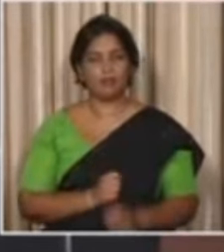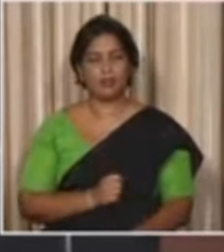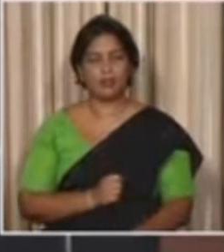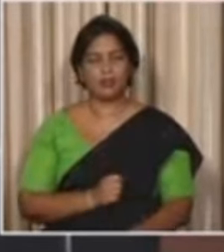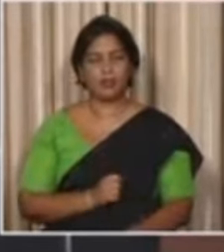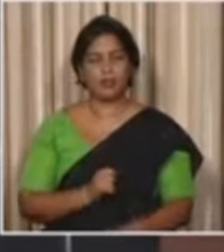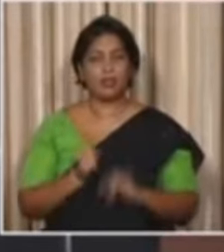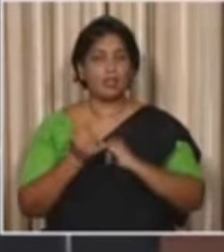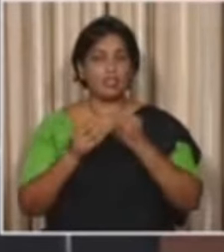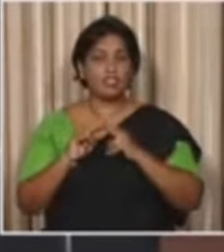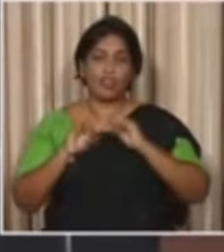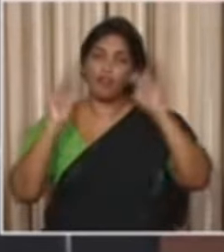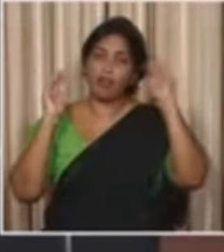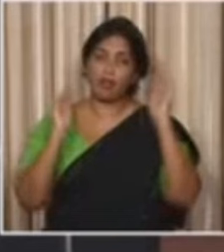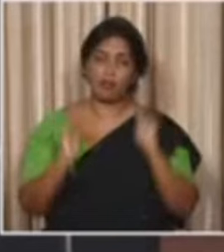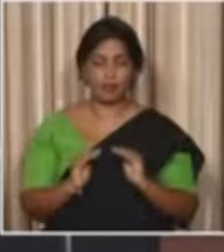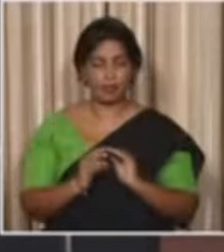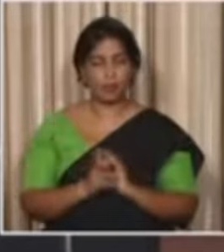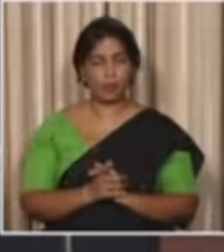ස්ටාෆ් එක අඩු කරගන්න